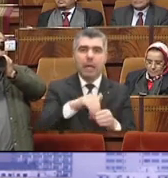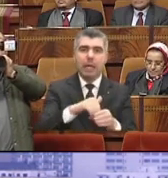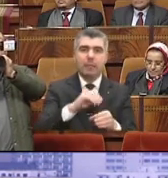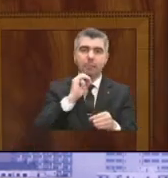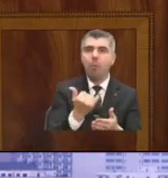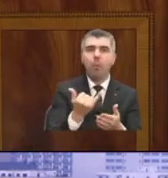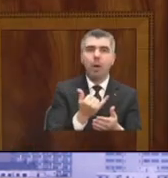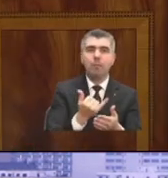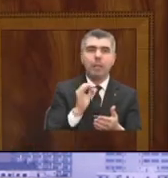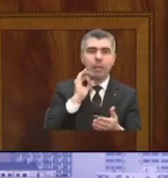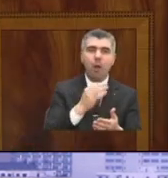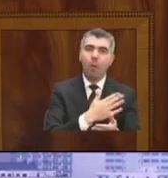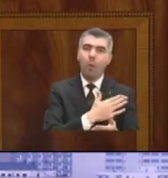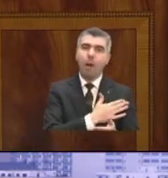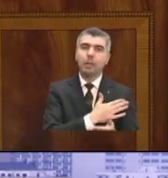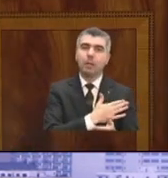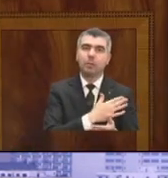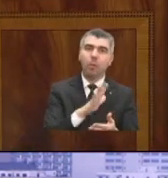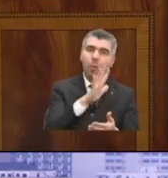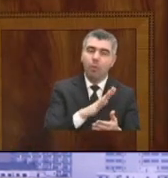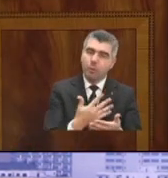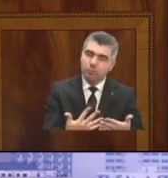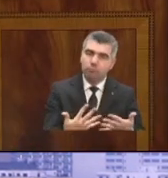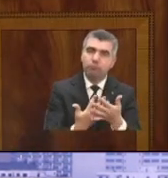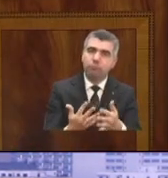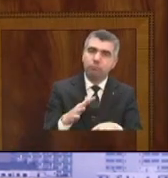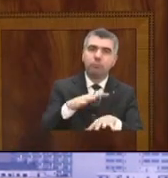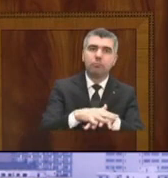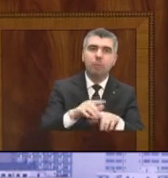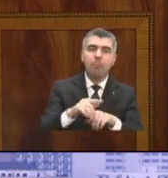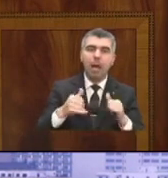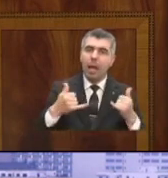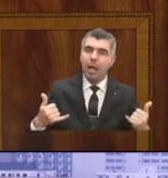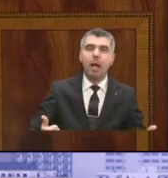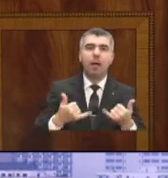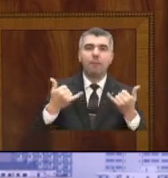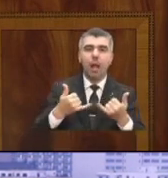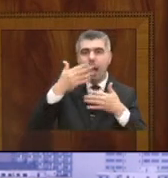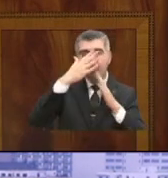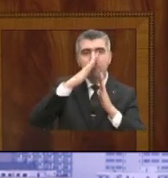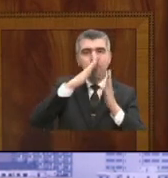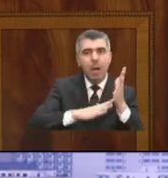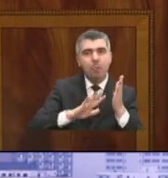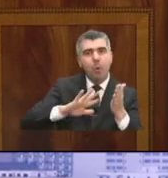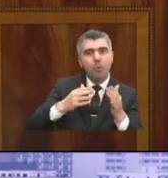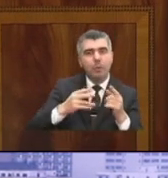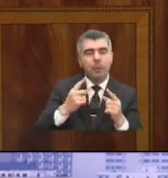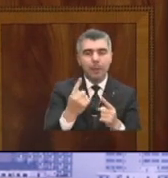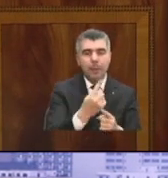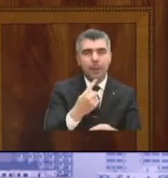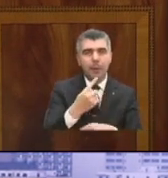التي تضم عدد كبير جدا من دول امريكا اللاتينيه ومن شانه ان يشكل بوابه اساسيه